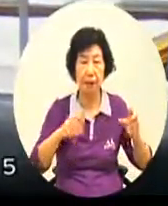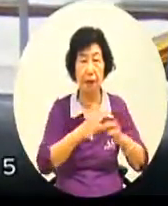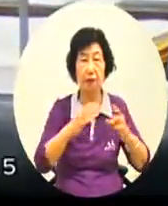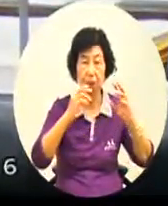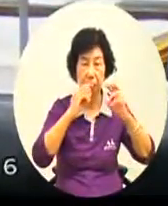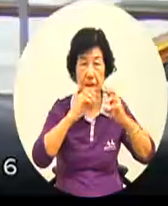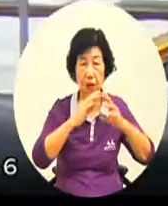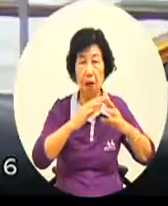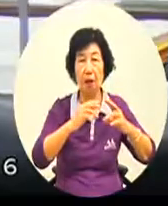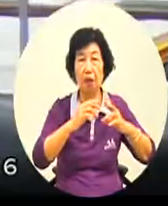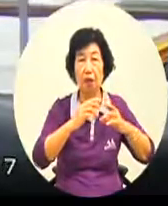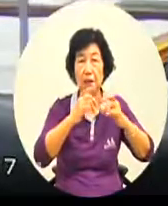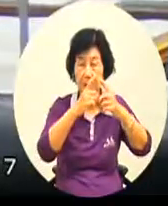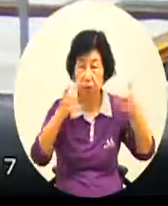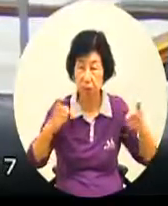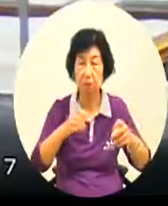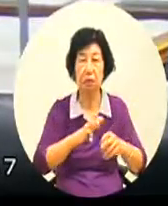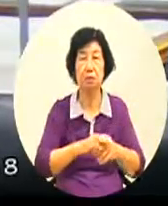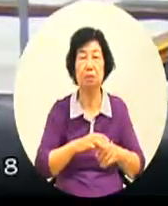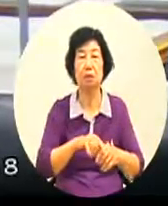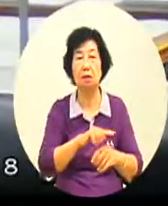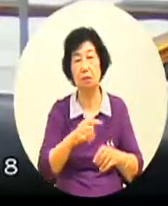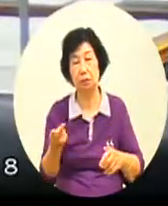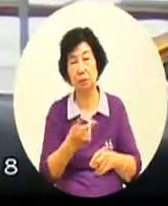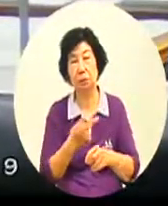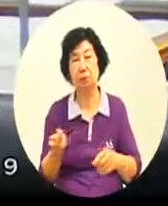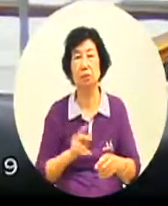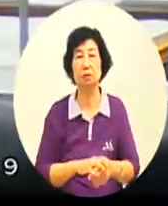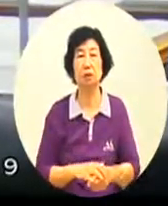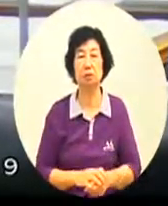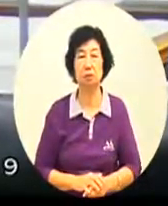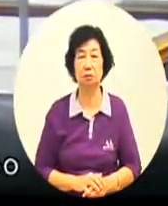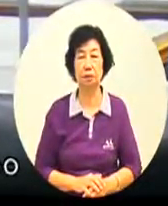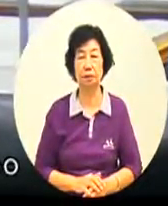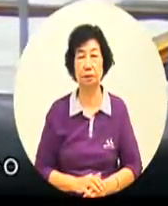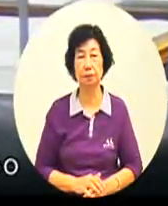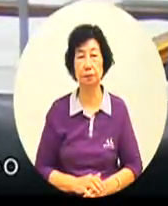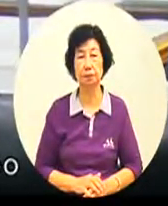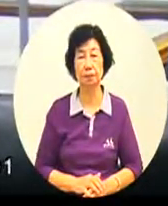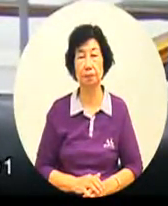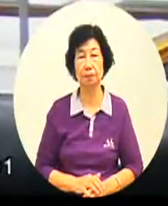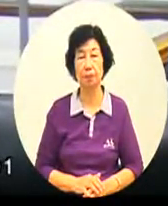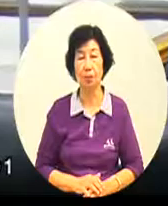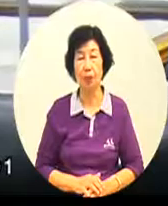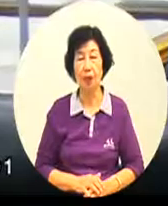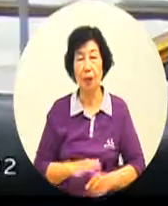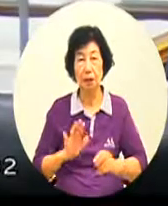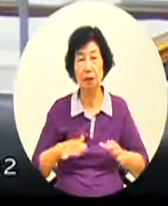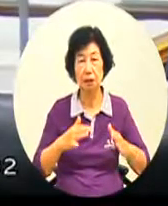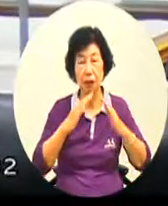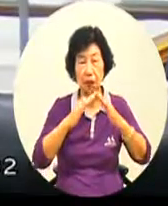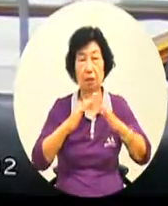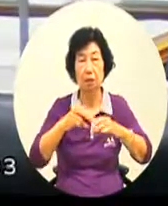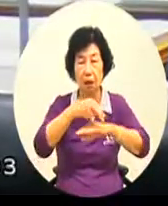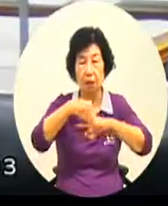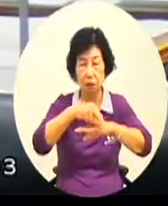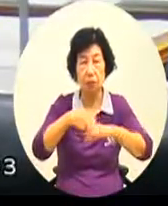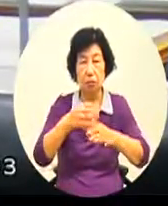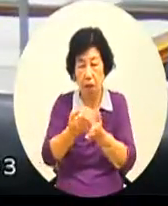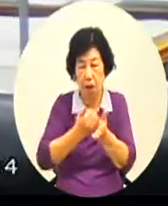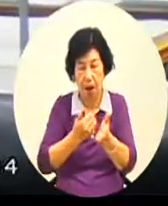这个土地上面，他们本来就居住在这块土地上。 报告啊， 就在我们的都市计划之前，我再重新讲一遍，在